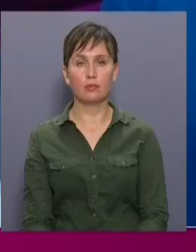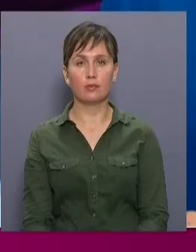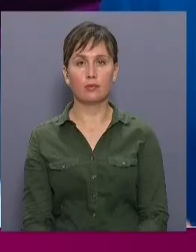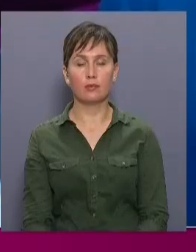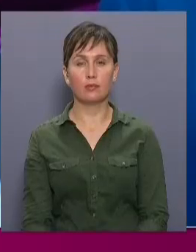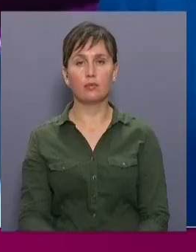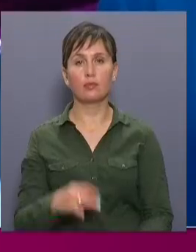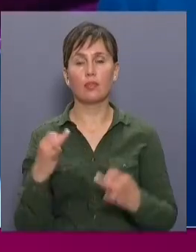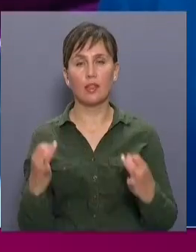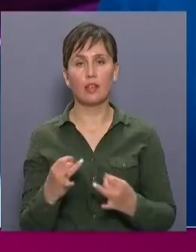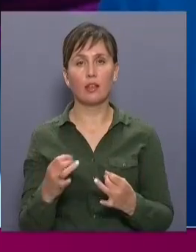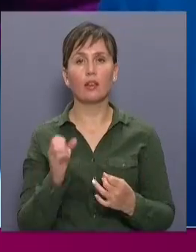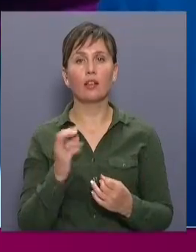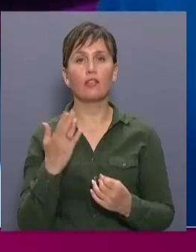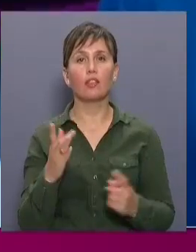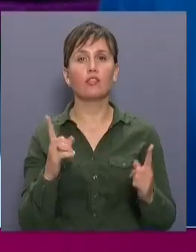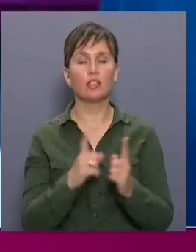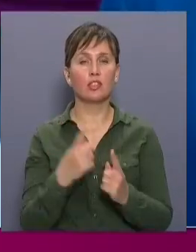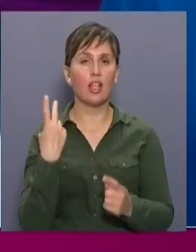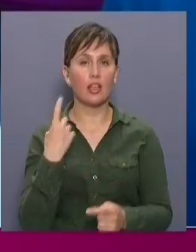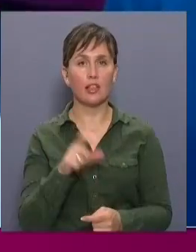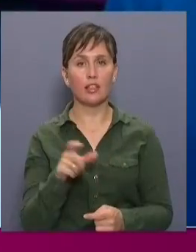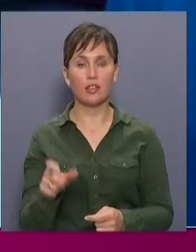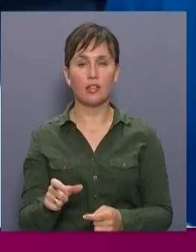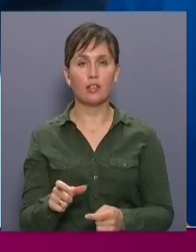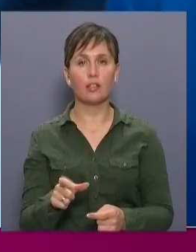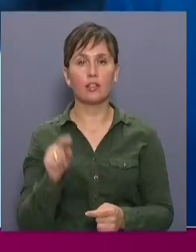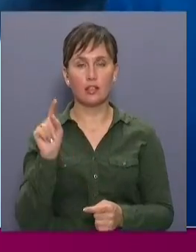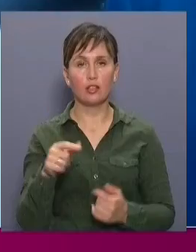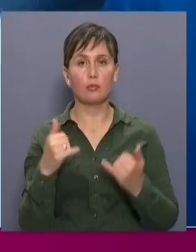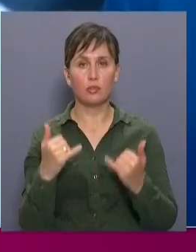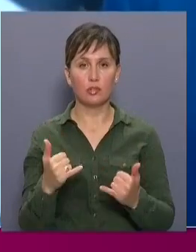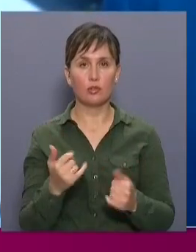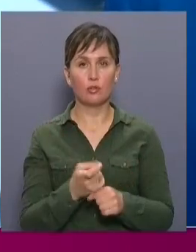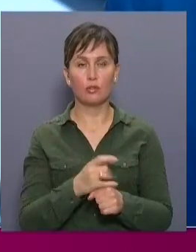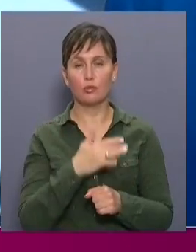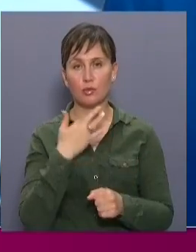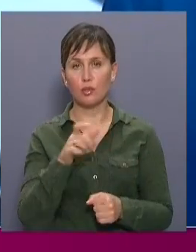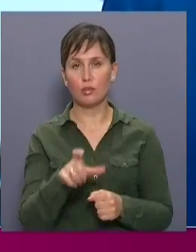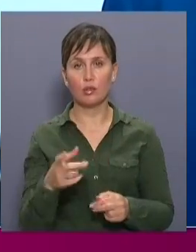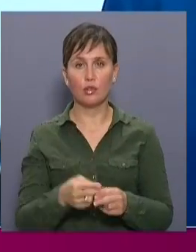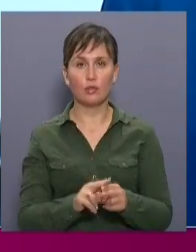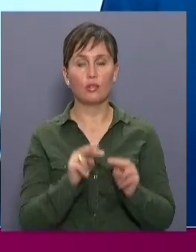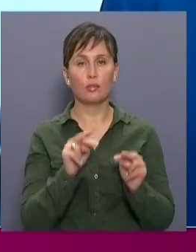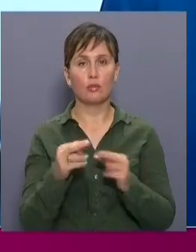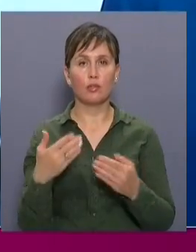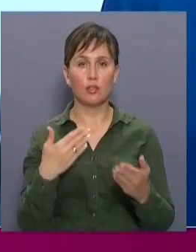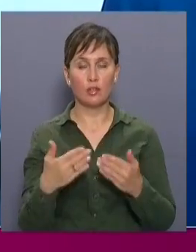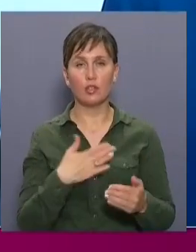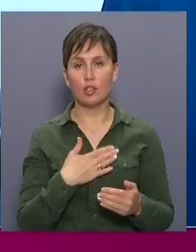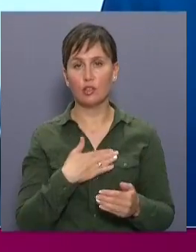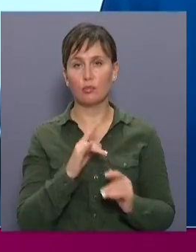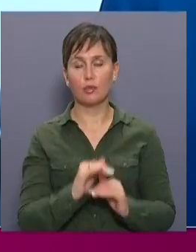победить. Интересно, а как вас встретили англичане? Насколько мне известно, там сейчас много промоутеров, которые присматриваются к нашим ребятам.